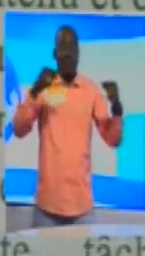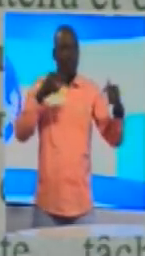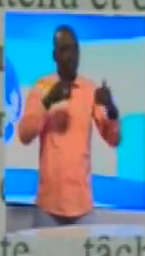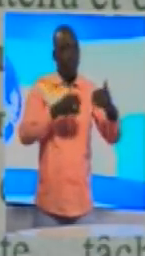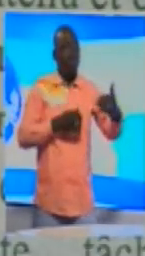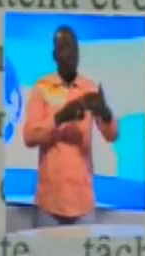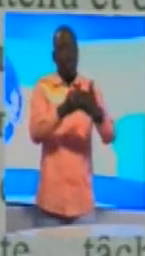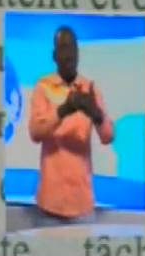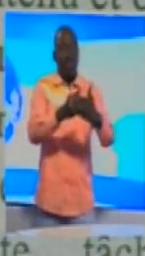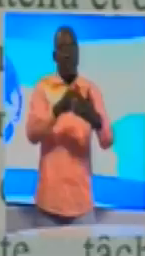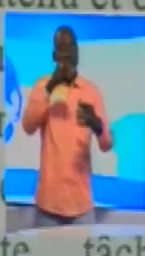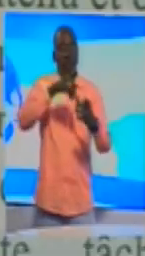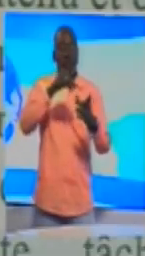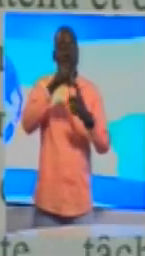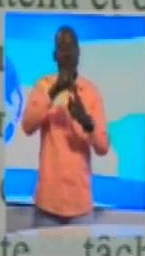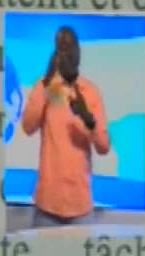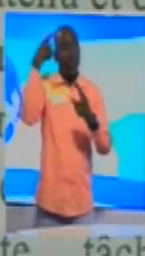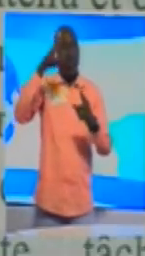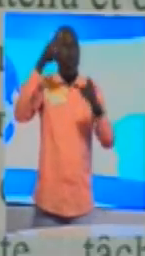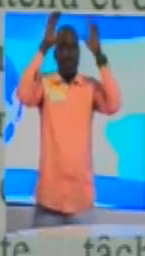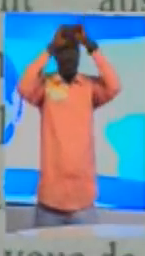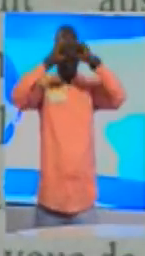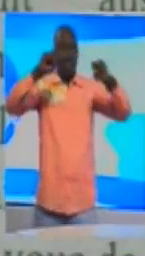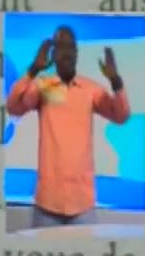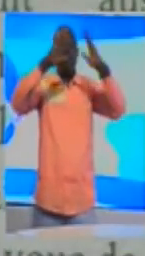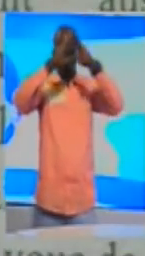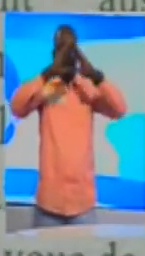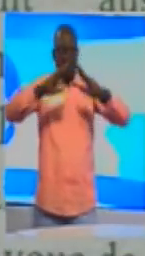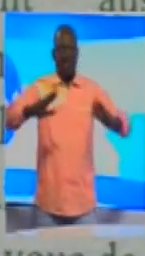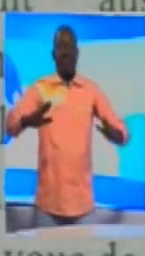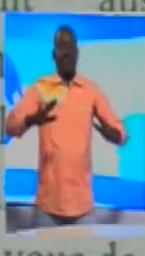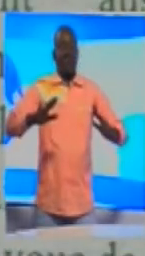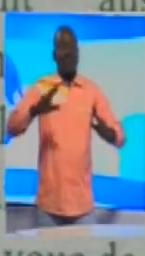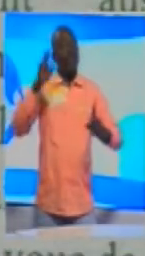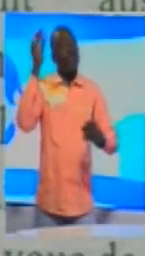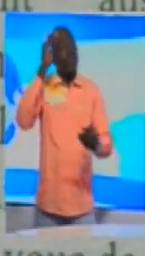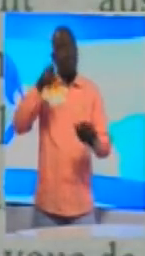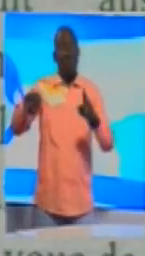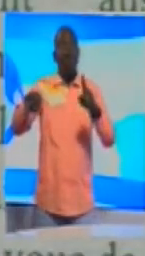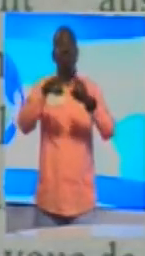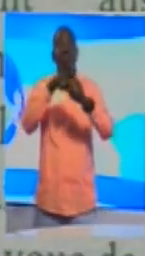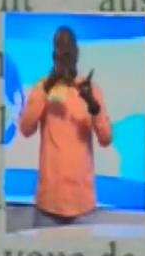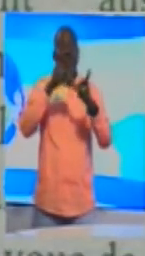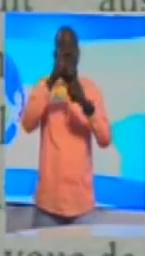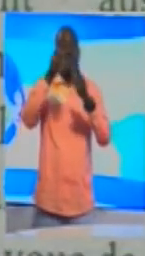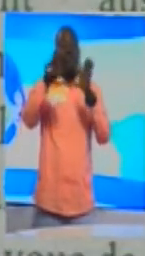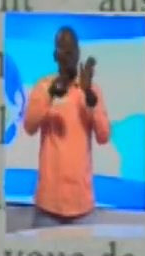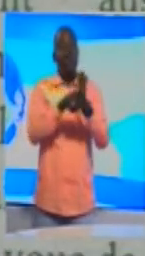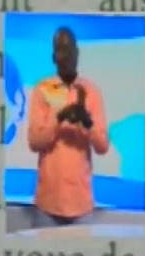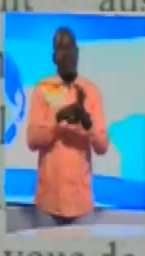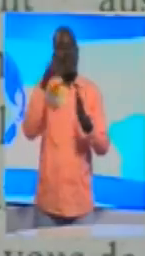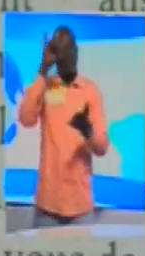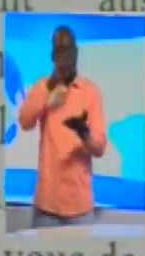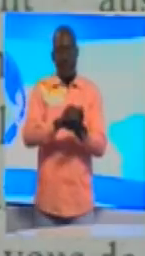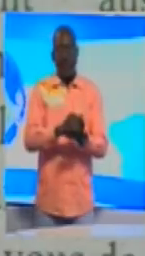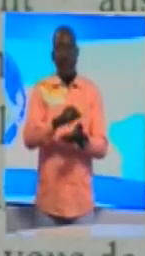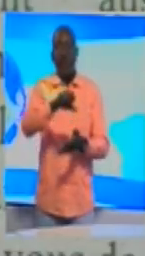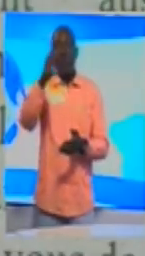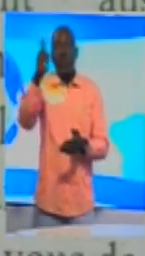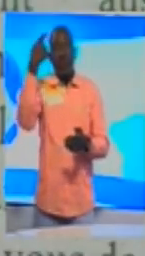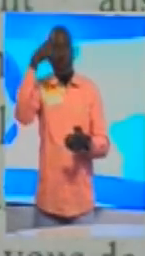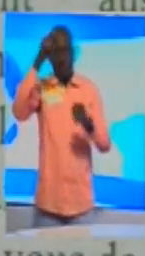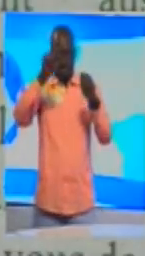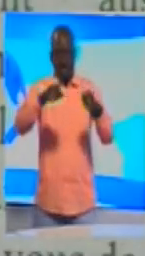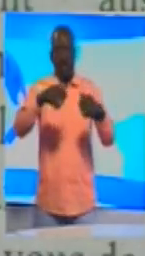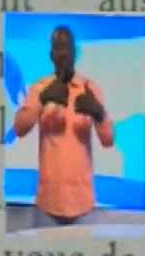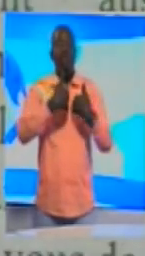geôles que des lambris dorés des palais présidentiels. Et ce n'est ni plus ni moins qu'un pas de géant vers ce que d'aucuns considéreraient